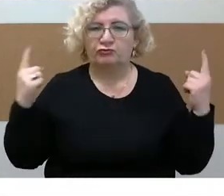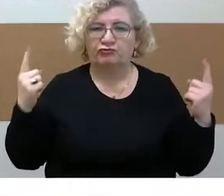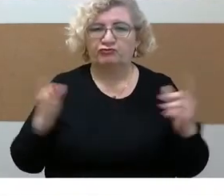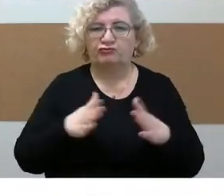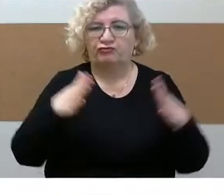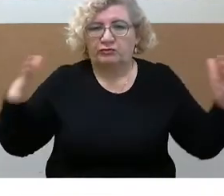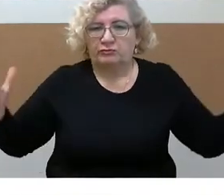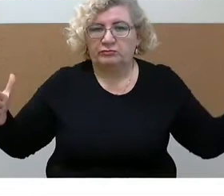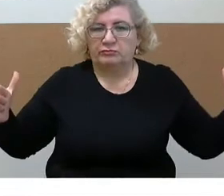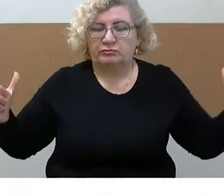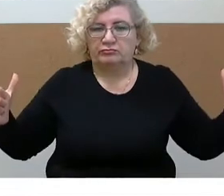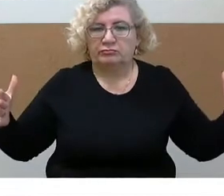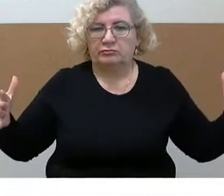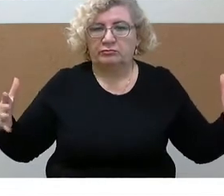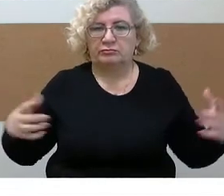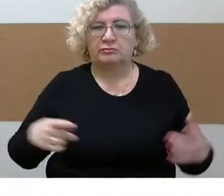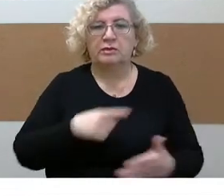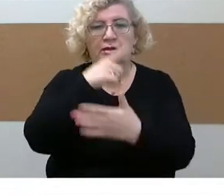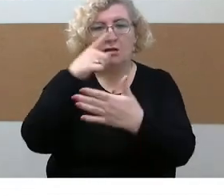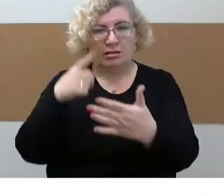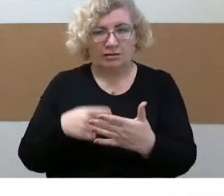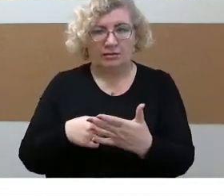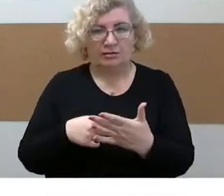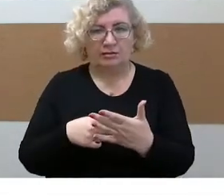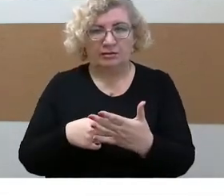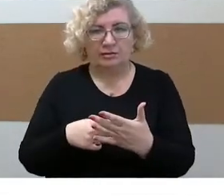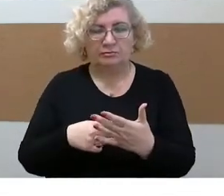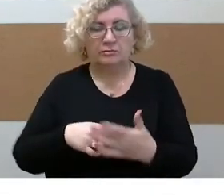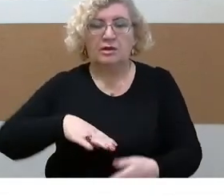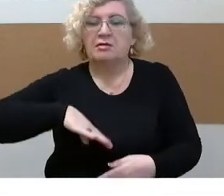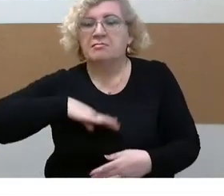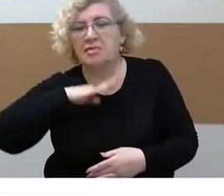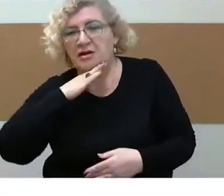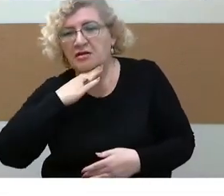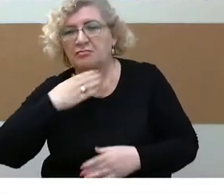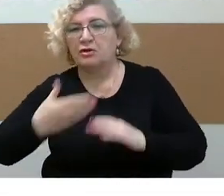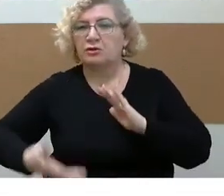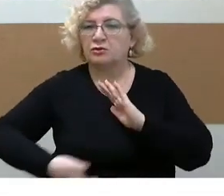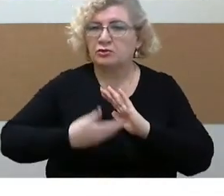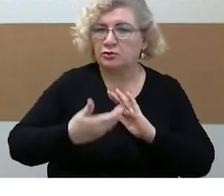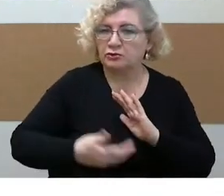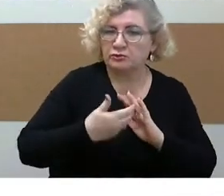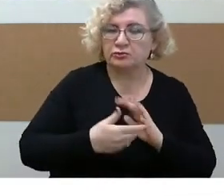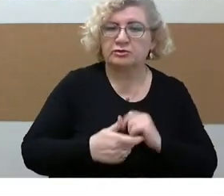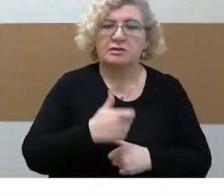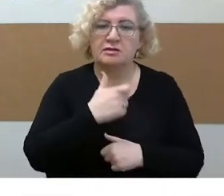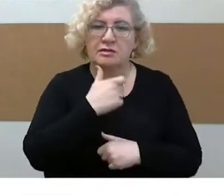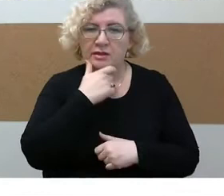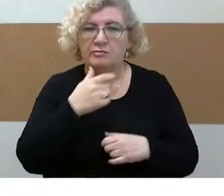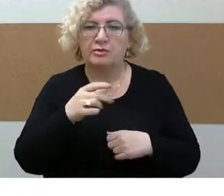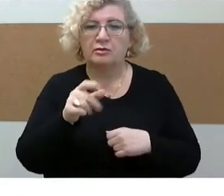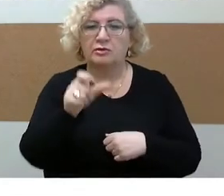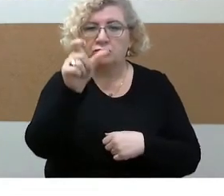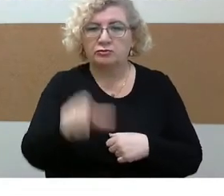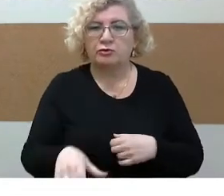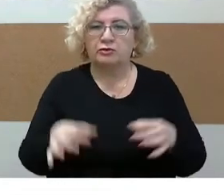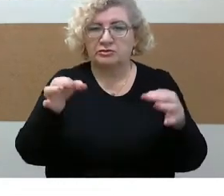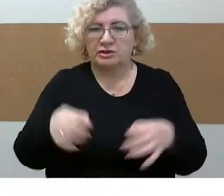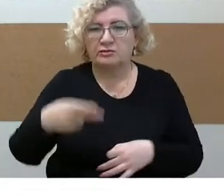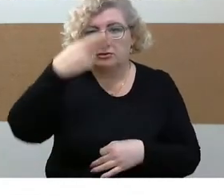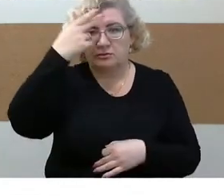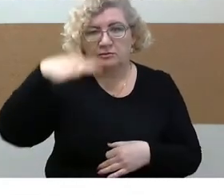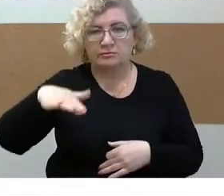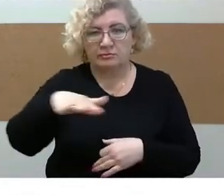Ir klausimas, reiškia, ar tikrai nu, tai yra pakankama žmogaus teisų stebėjimas priemonės, kurią mes turim Lietuvoje, ir